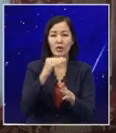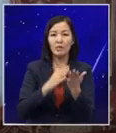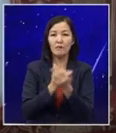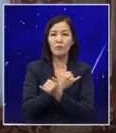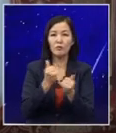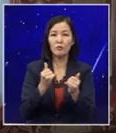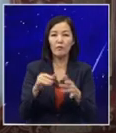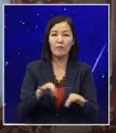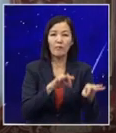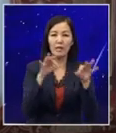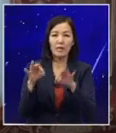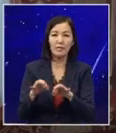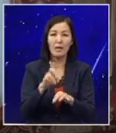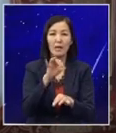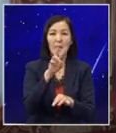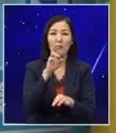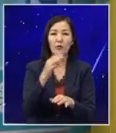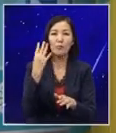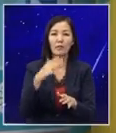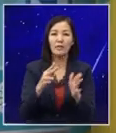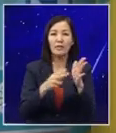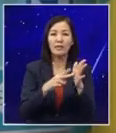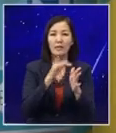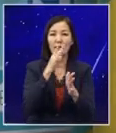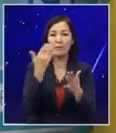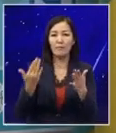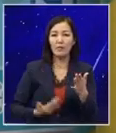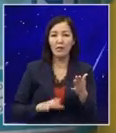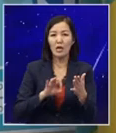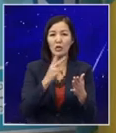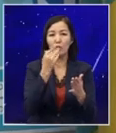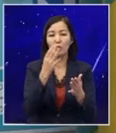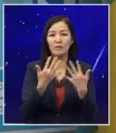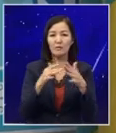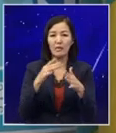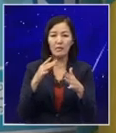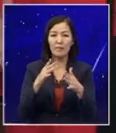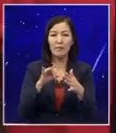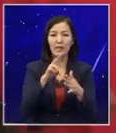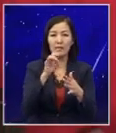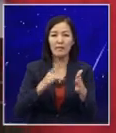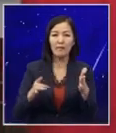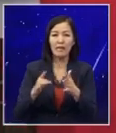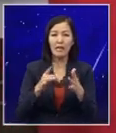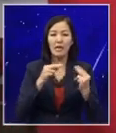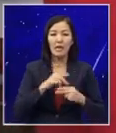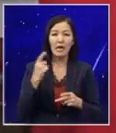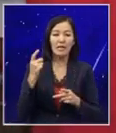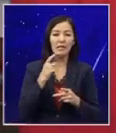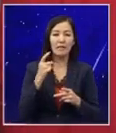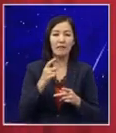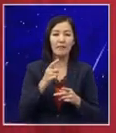их переезда. Бану Тимебаева вот уже 57 лет проживает в Ащыбулакском сельском округе Илийского района и занимается крестьянским